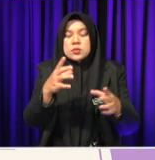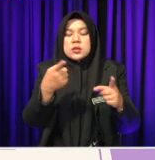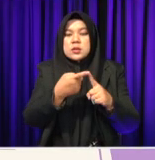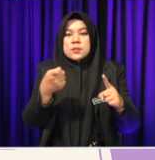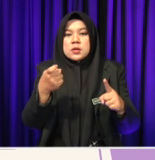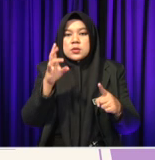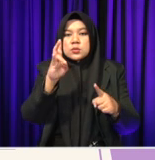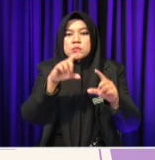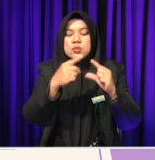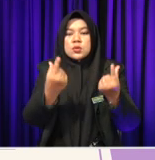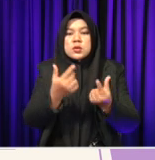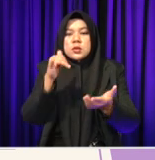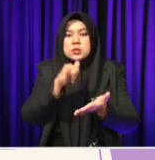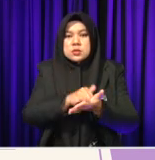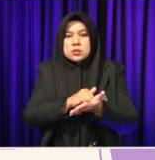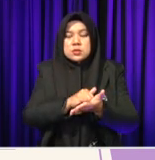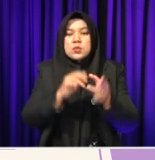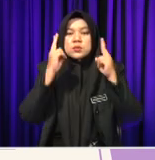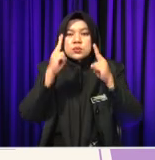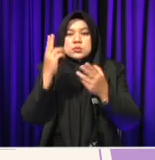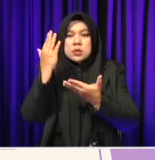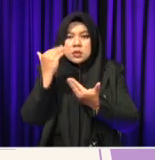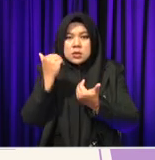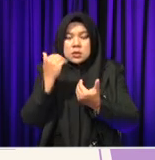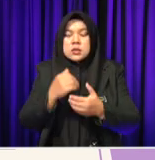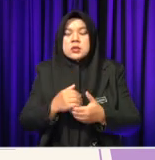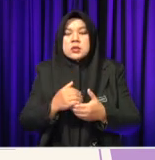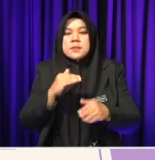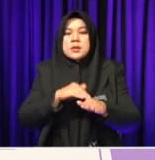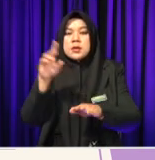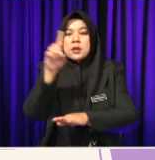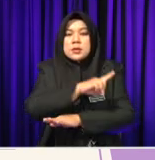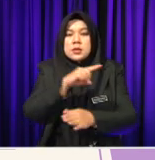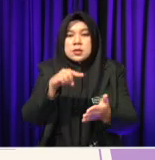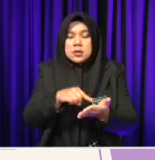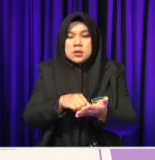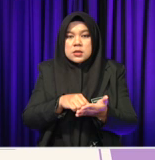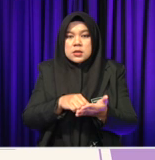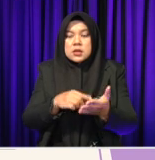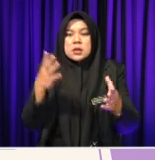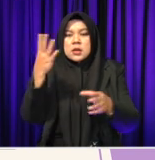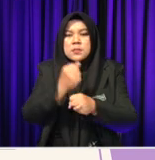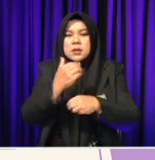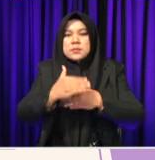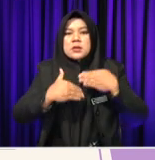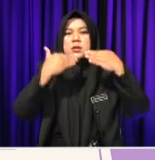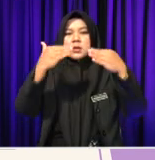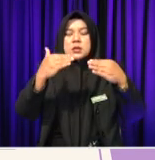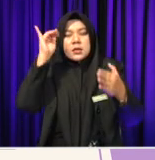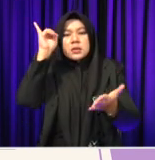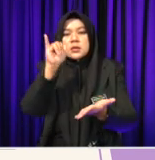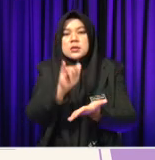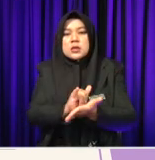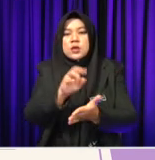golongan tersebut dan Ustazah harapkan dalam slot sukses pada hari ini dapat meningkatkan lagi keyakinan anak-anak murid